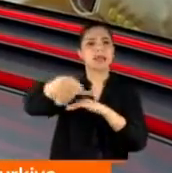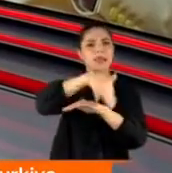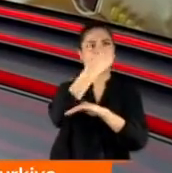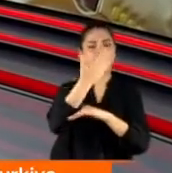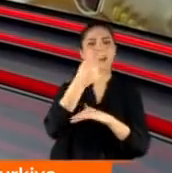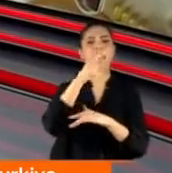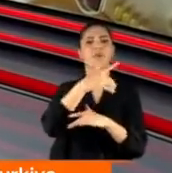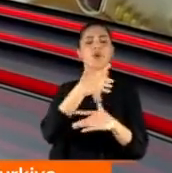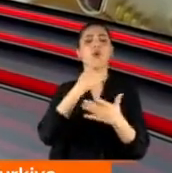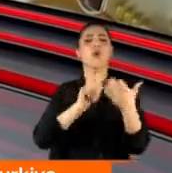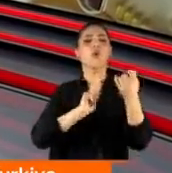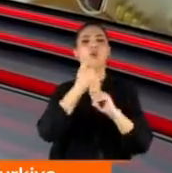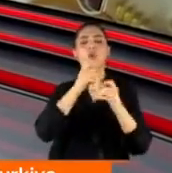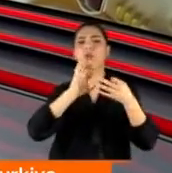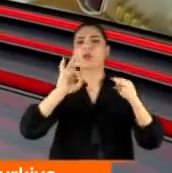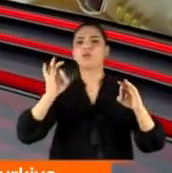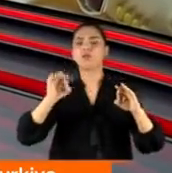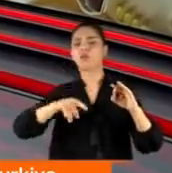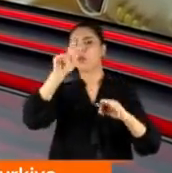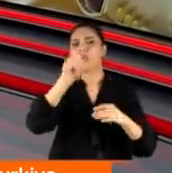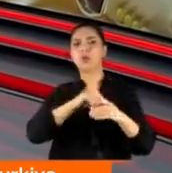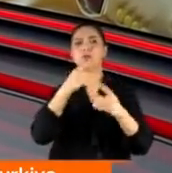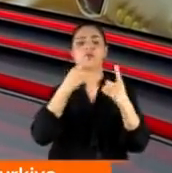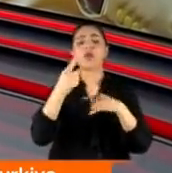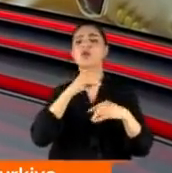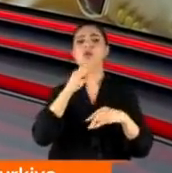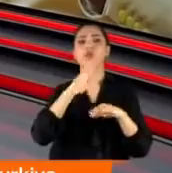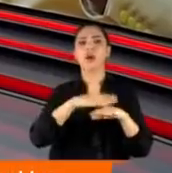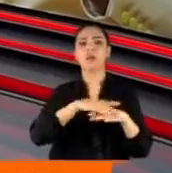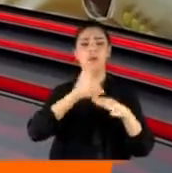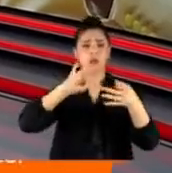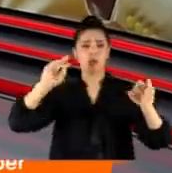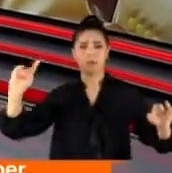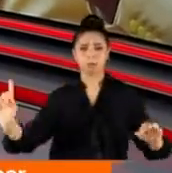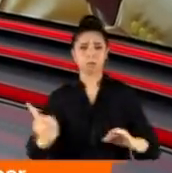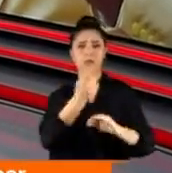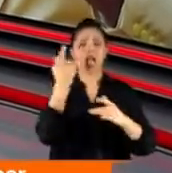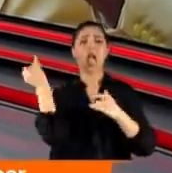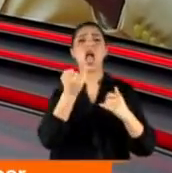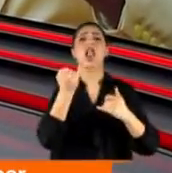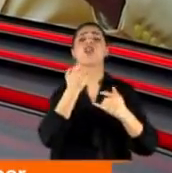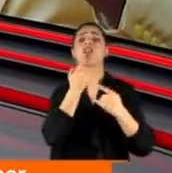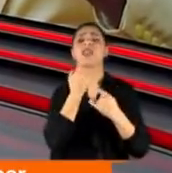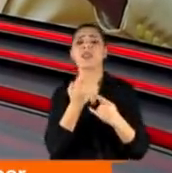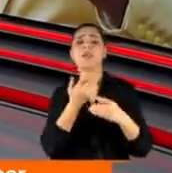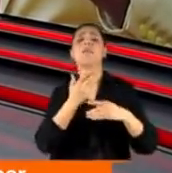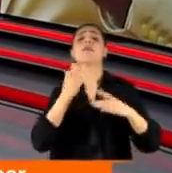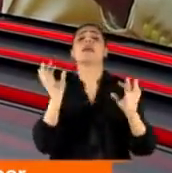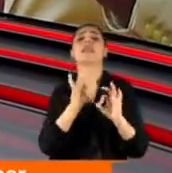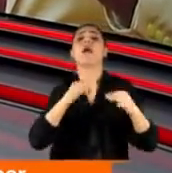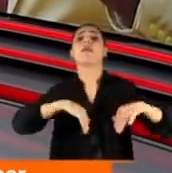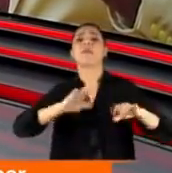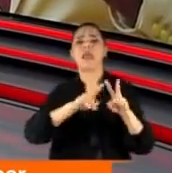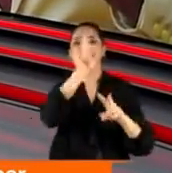yönelik kullanıldığını iddia ettiği sözleri gündeme taşıdı. Öyle cümleler çıktı ya ağzından. eleştiri demek tam karşılamıyor aslında.